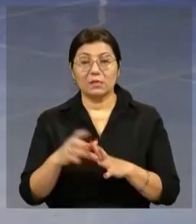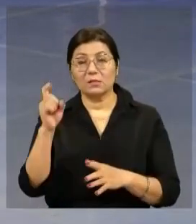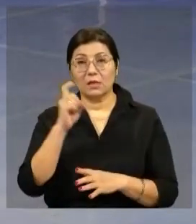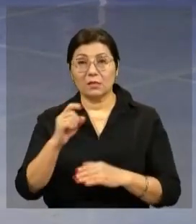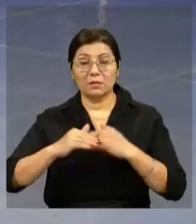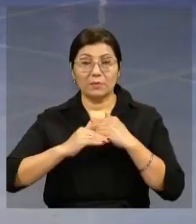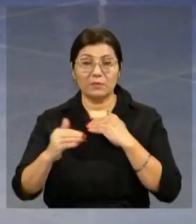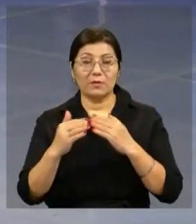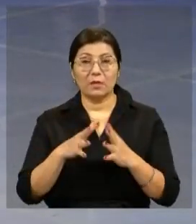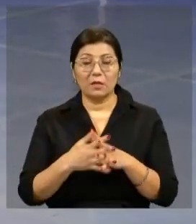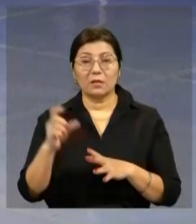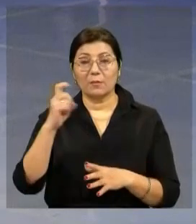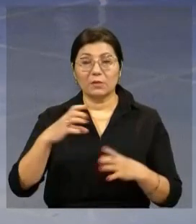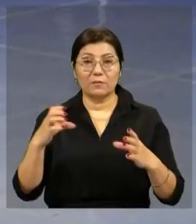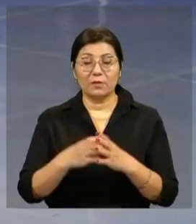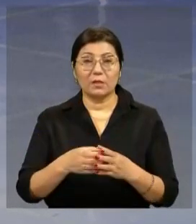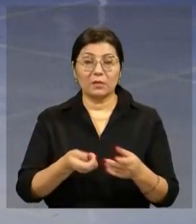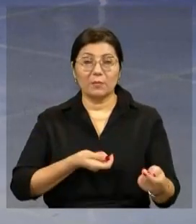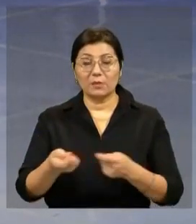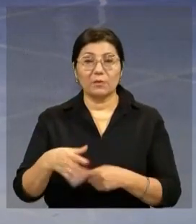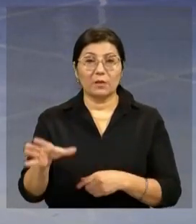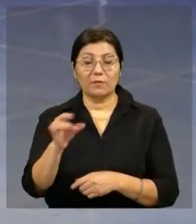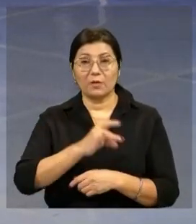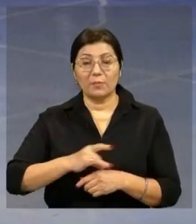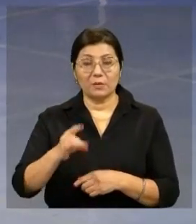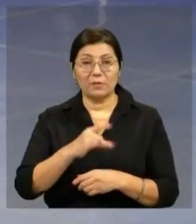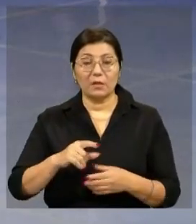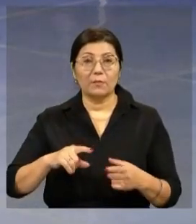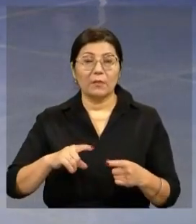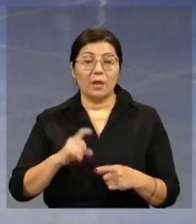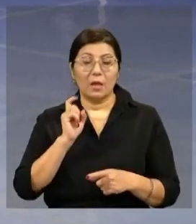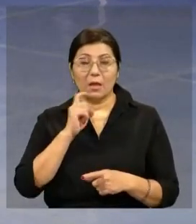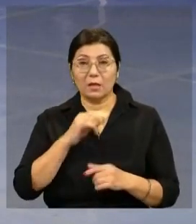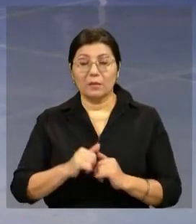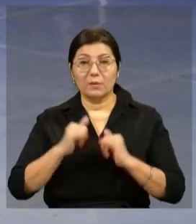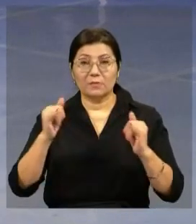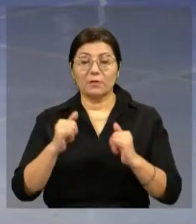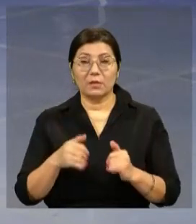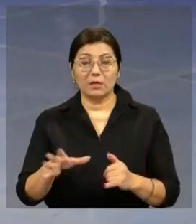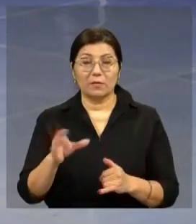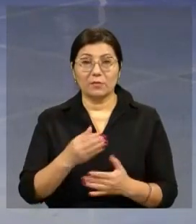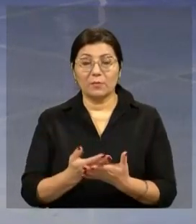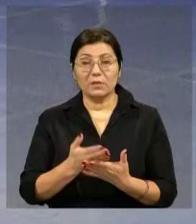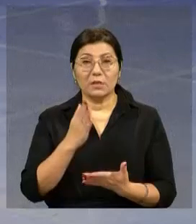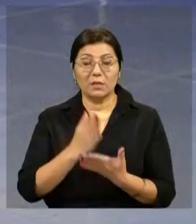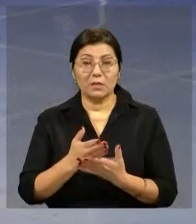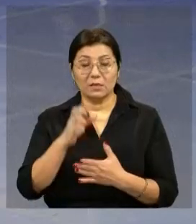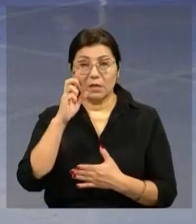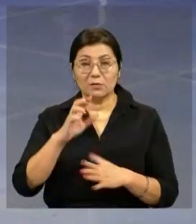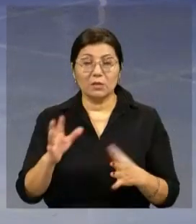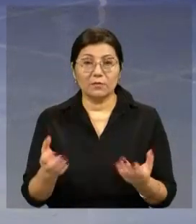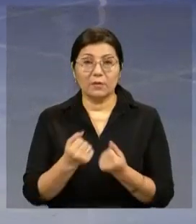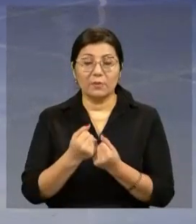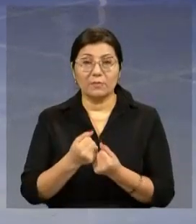краем. Агропромышленная отрасль, ведущая во многих районах в плане экономического развития, и фермерам оказывается весомая государственная поддержка.